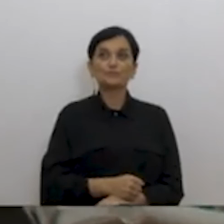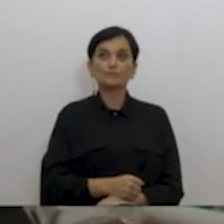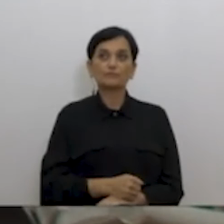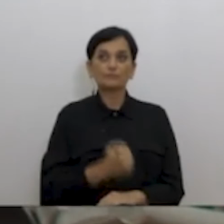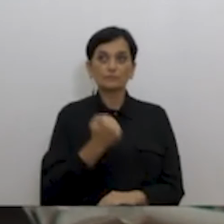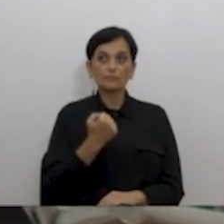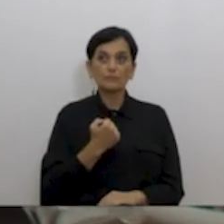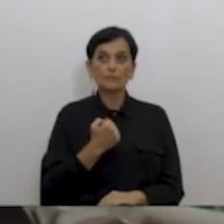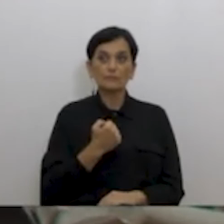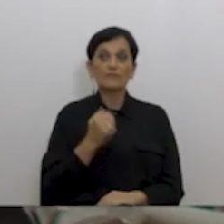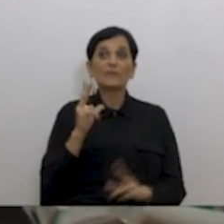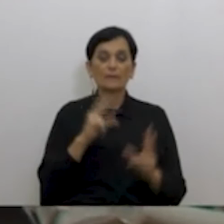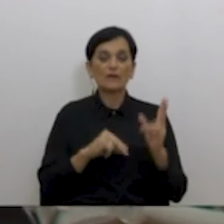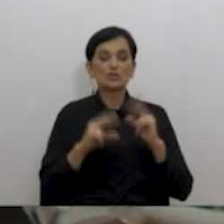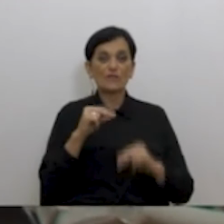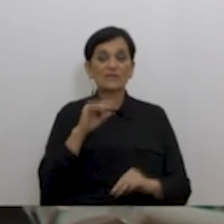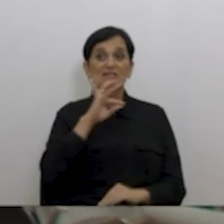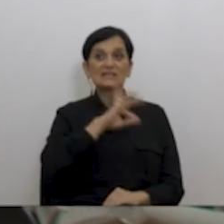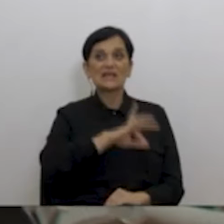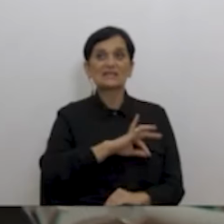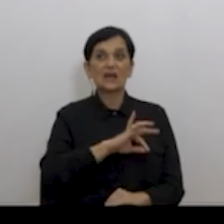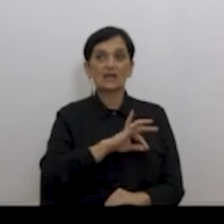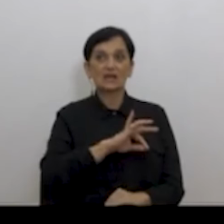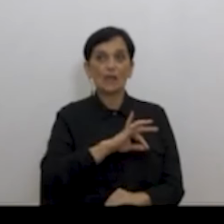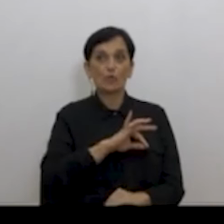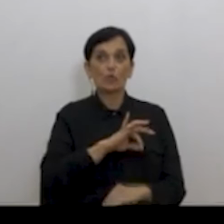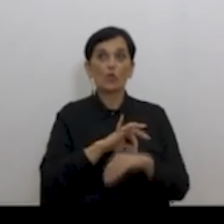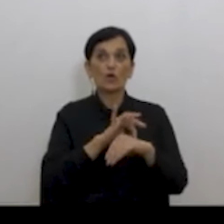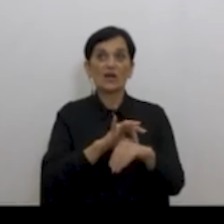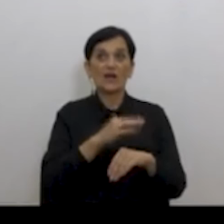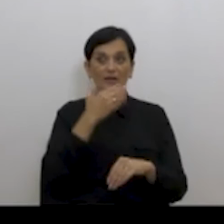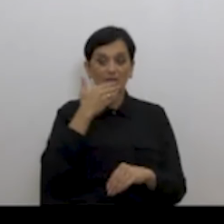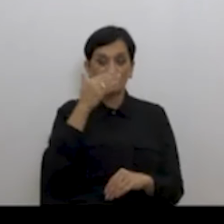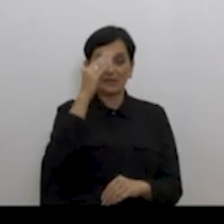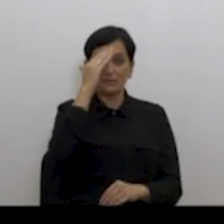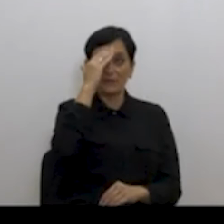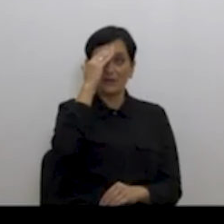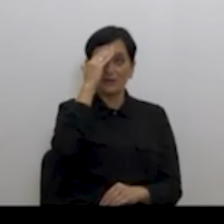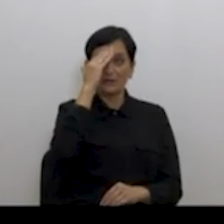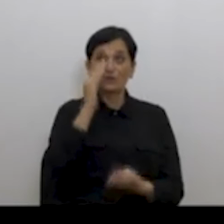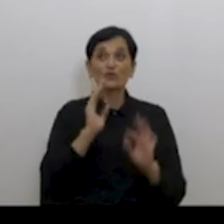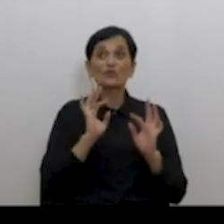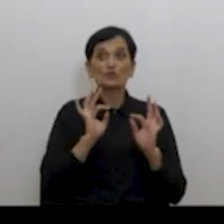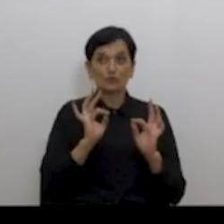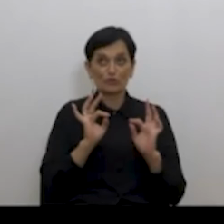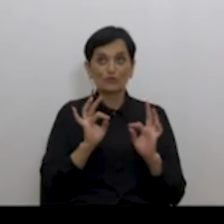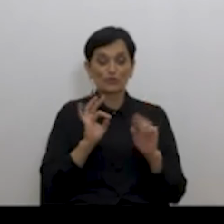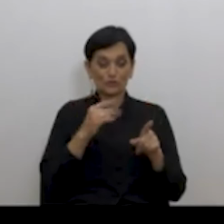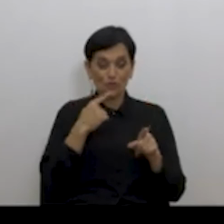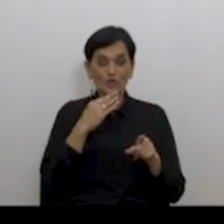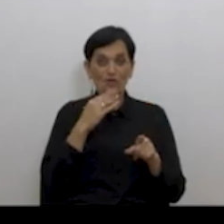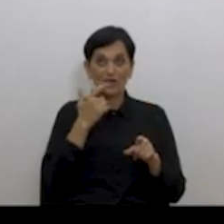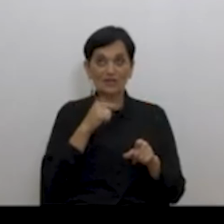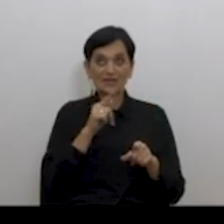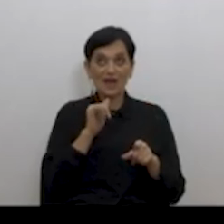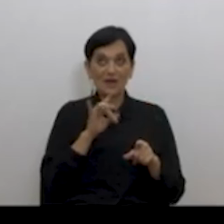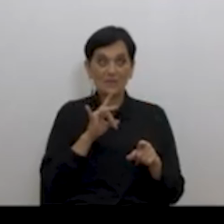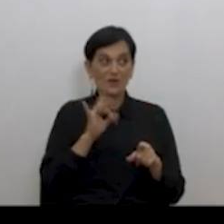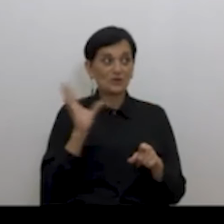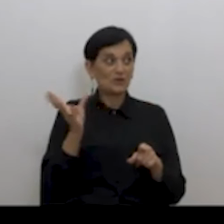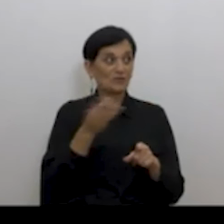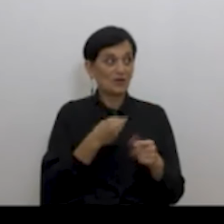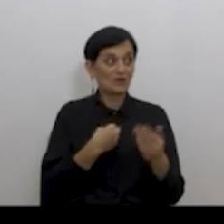ალბათ ჩავთვალოთ რომ სასარგებლოდ გაატარეთ საფხული და სწორედ ძანეთ ხალბატონ თამარ და ზოგადად ყველას